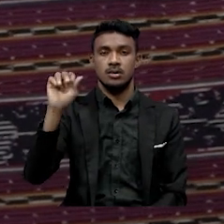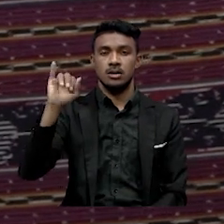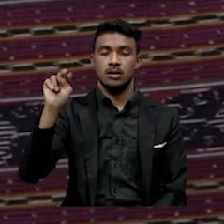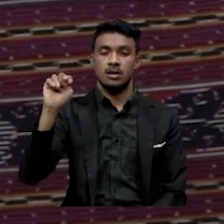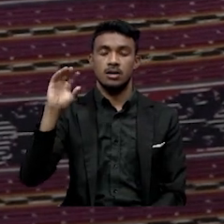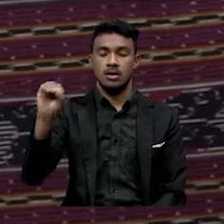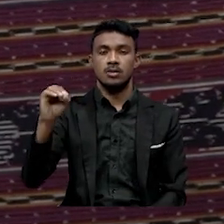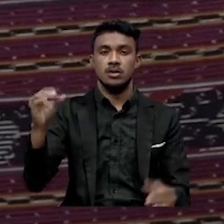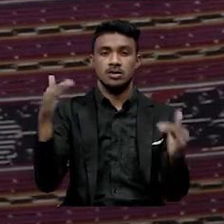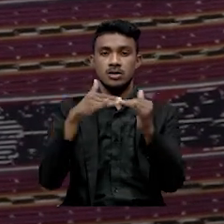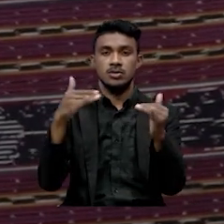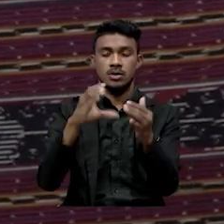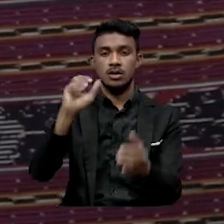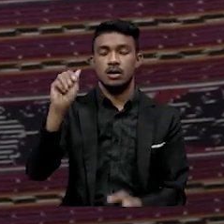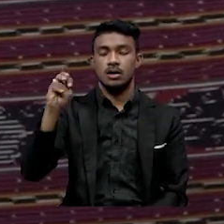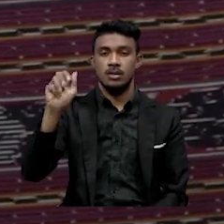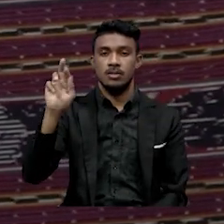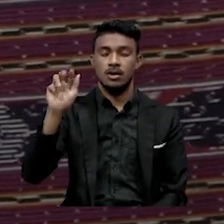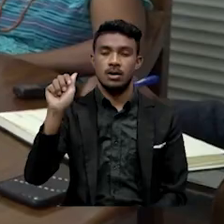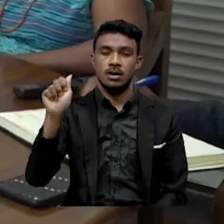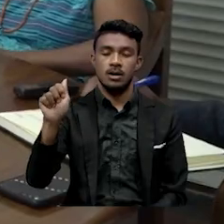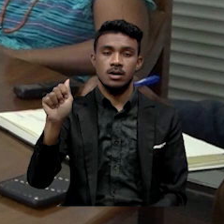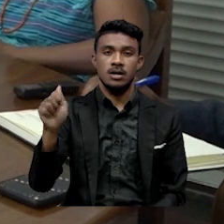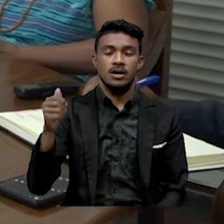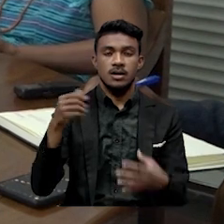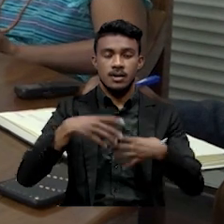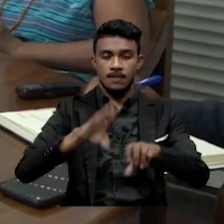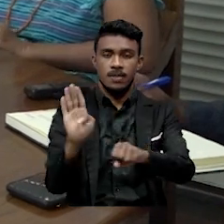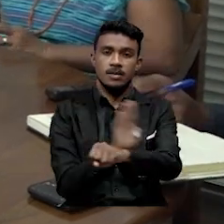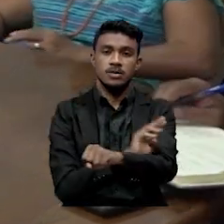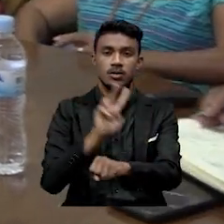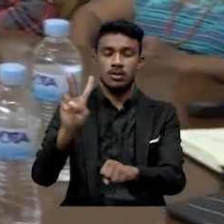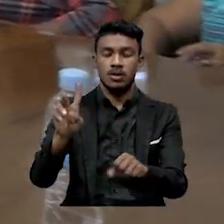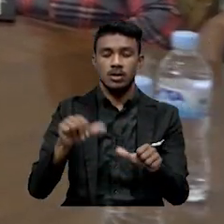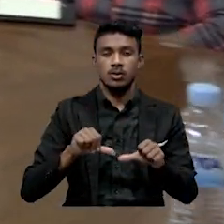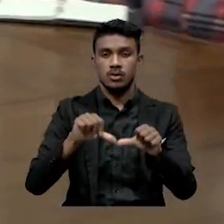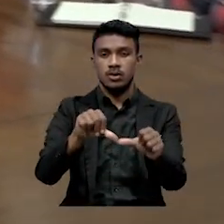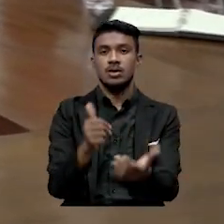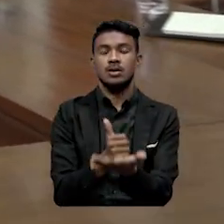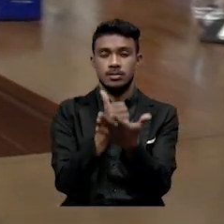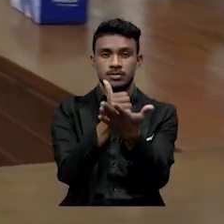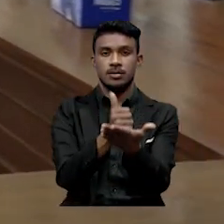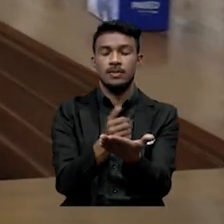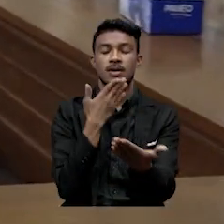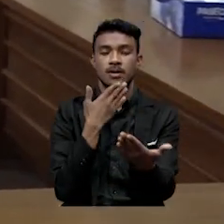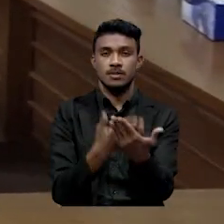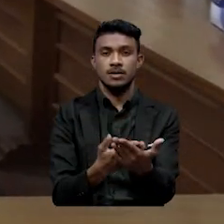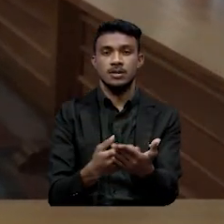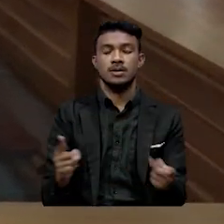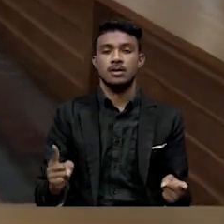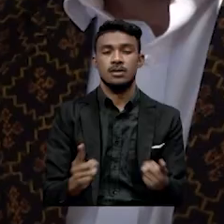izin trik kamera commerce industri Erwan no prometheus sikunti nopo yuk para sangune menyambut baik pertemuan